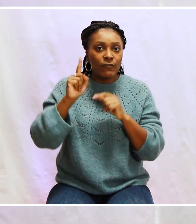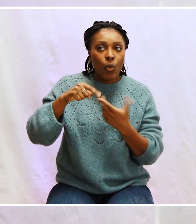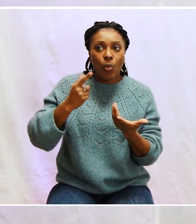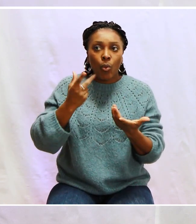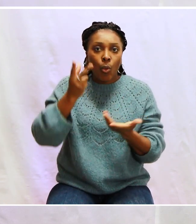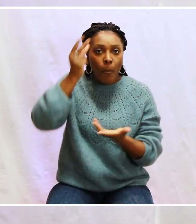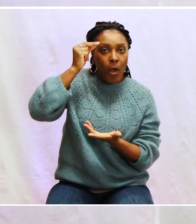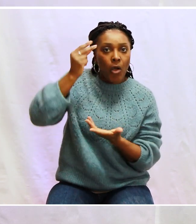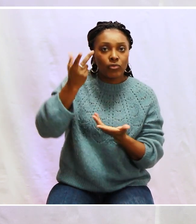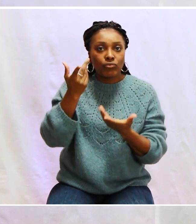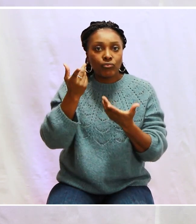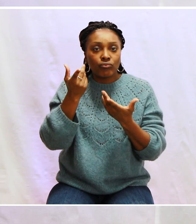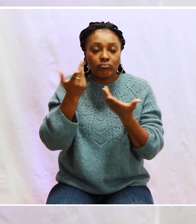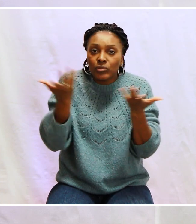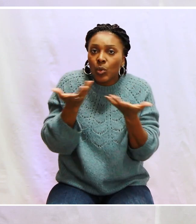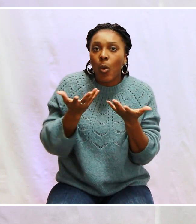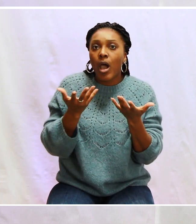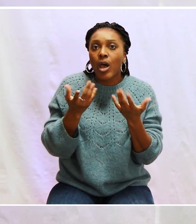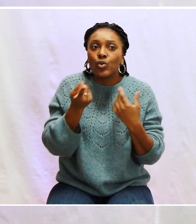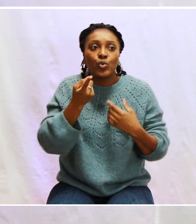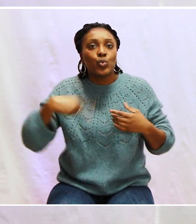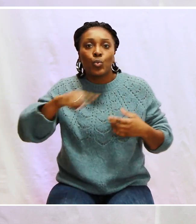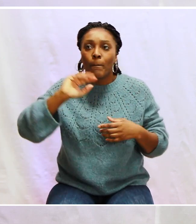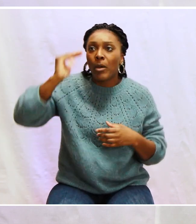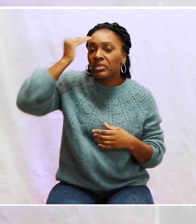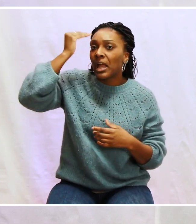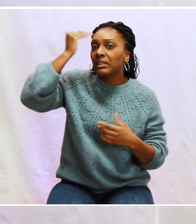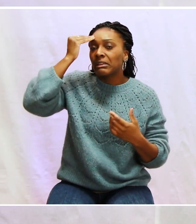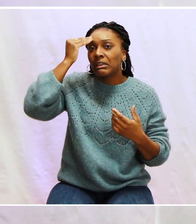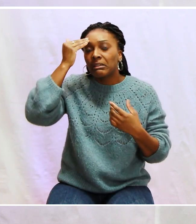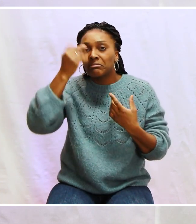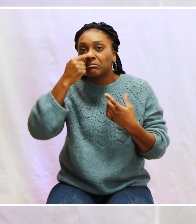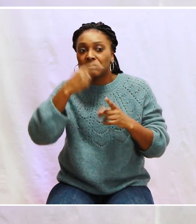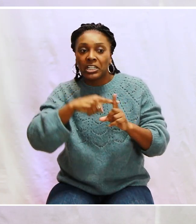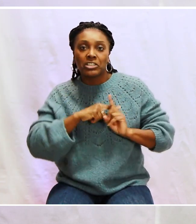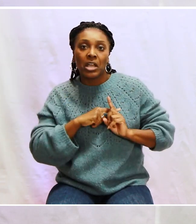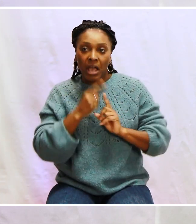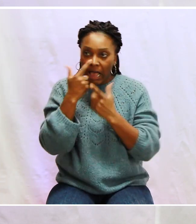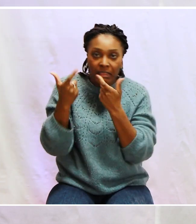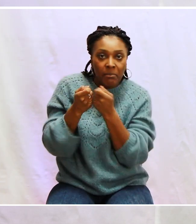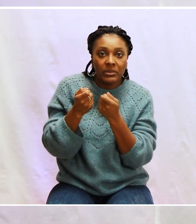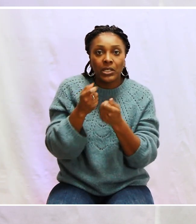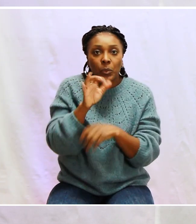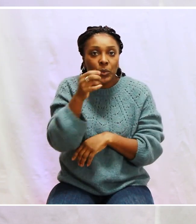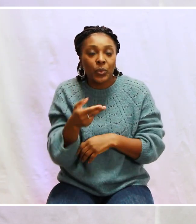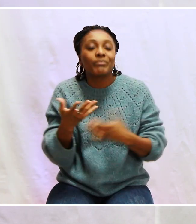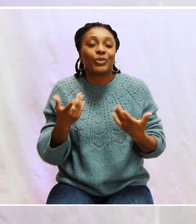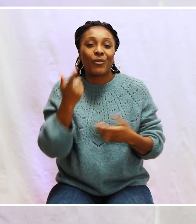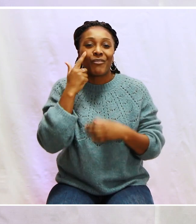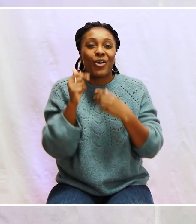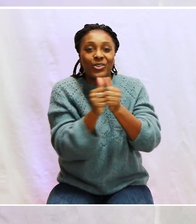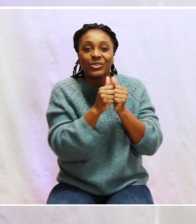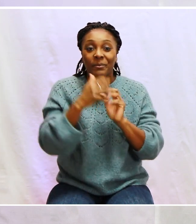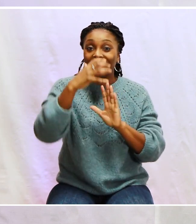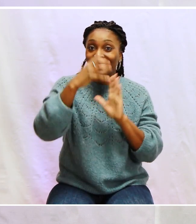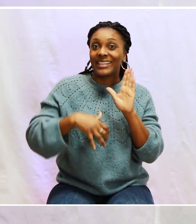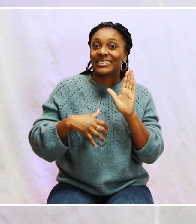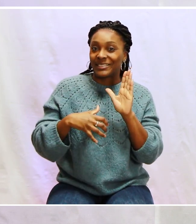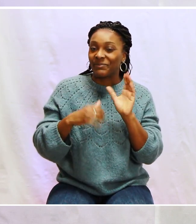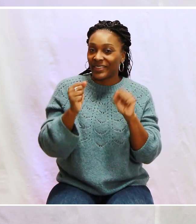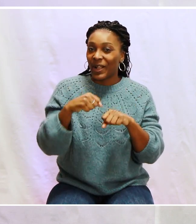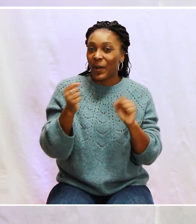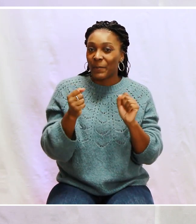comme leçon? Est-ce qu'on a une mentalité qui est adaptée pour cela? Et eh bien, voyons simplement un texte que je prends avec